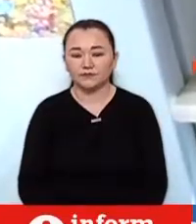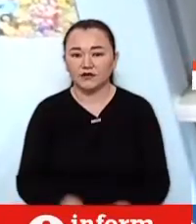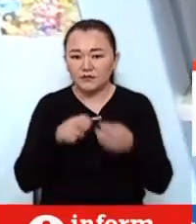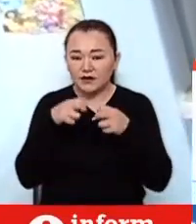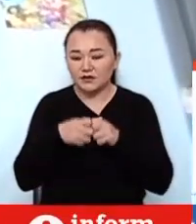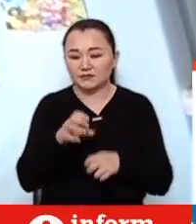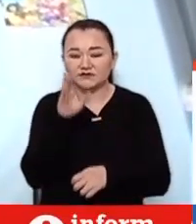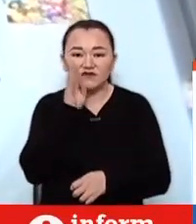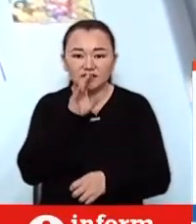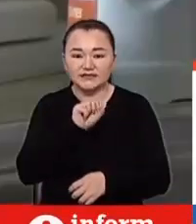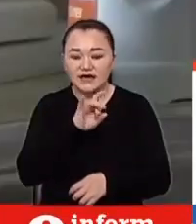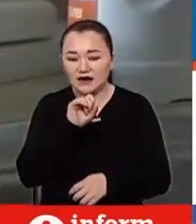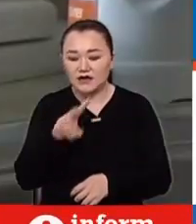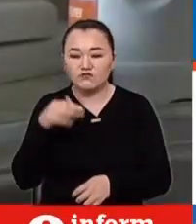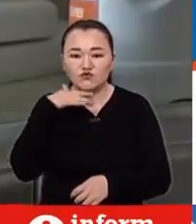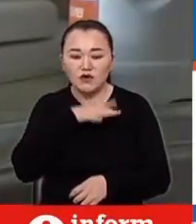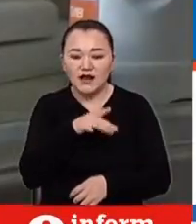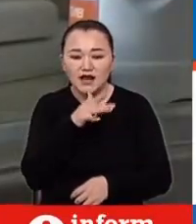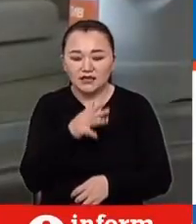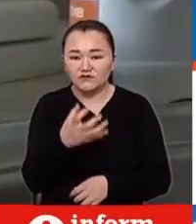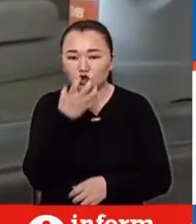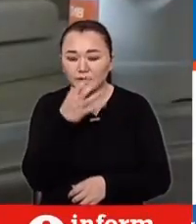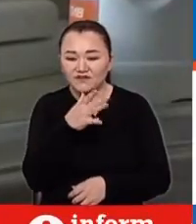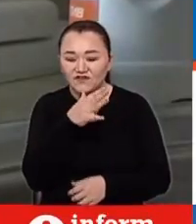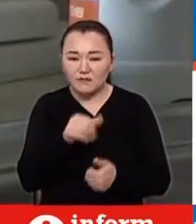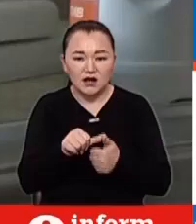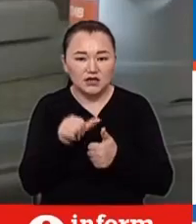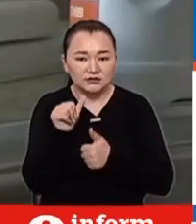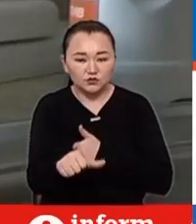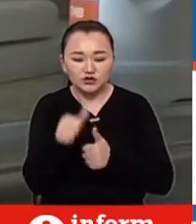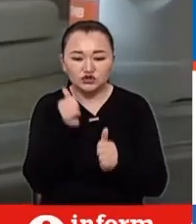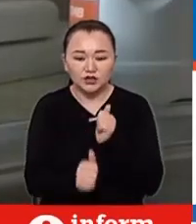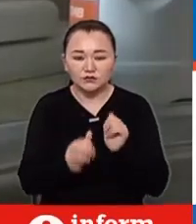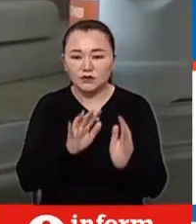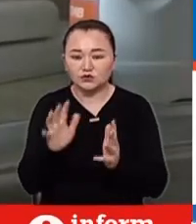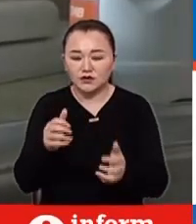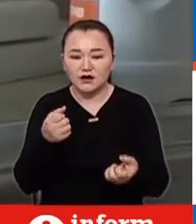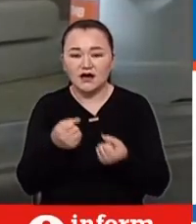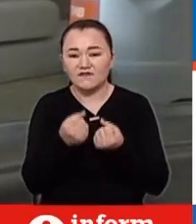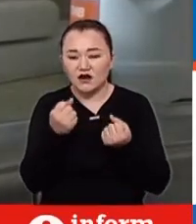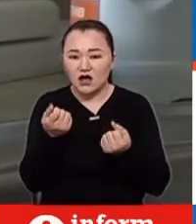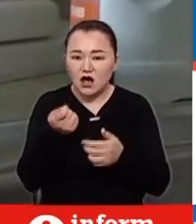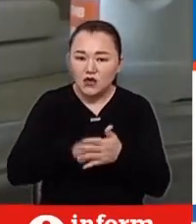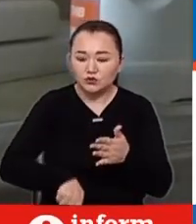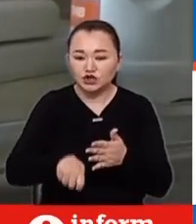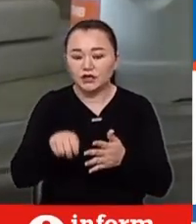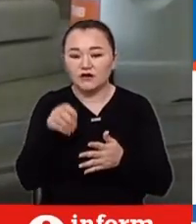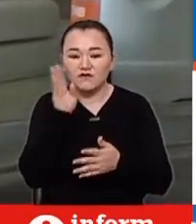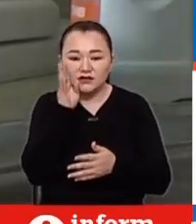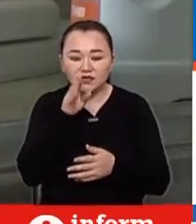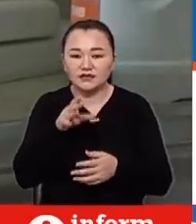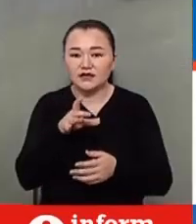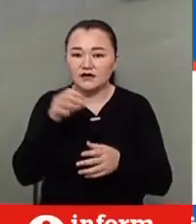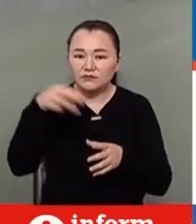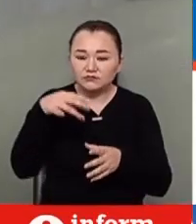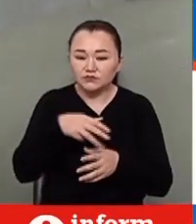Проблема с водой в Саране уже много лет. В теплое время года особенно часто происходят аварии и отключения. В водопроводных сетях нет давления, вода